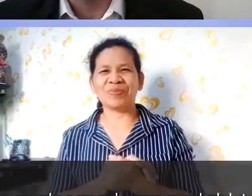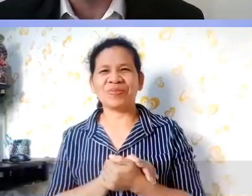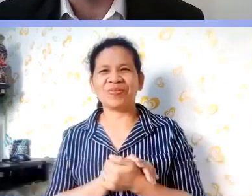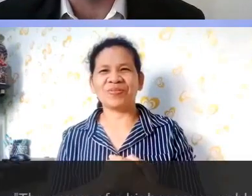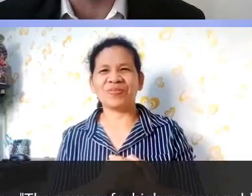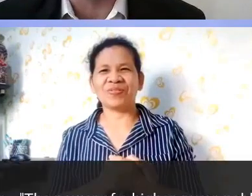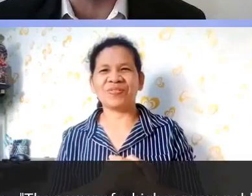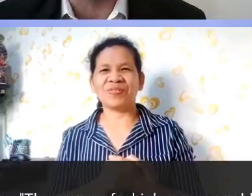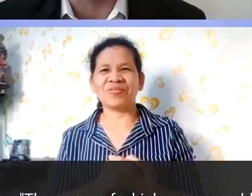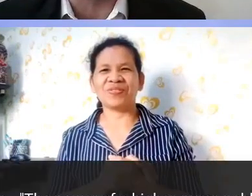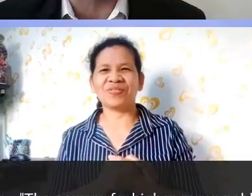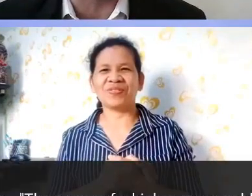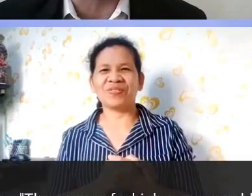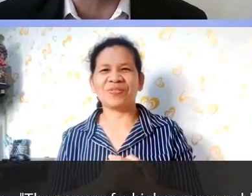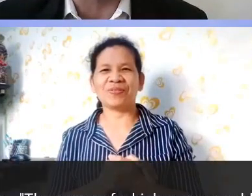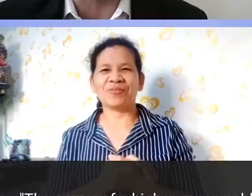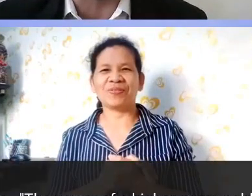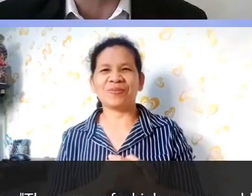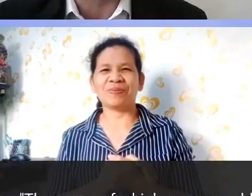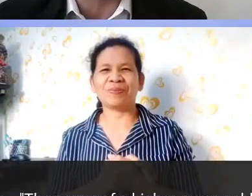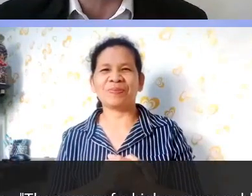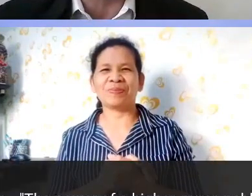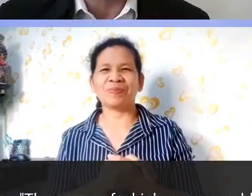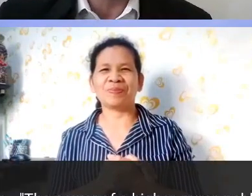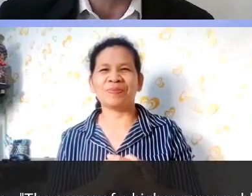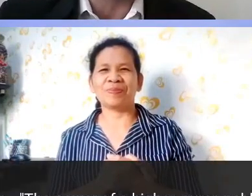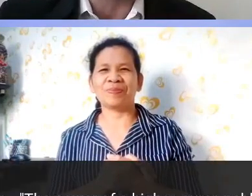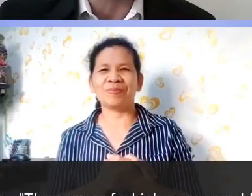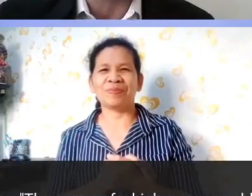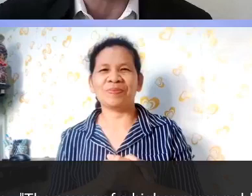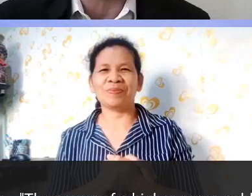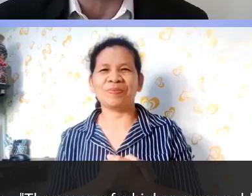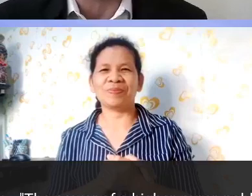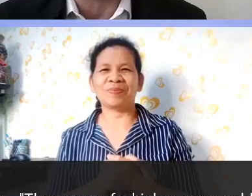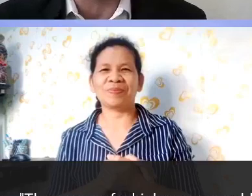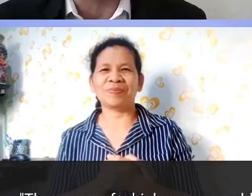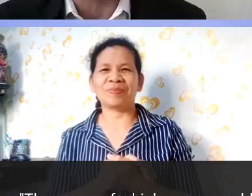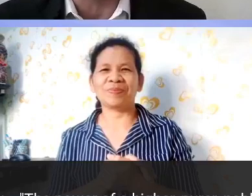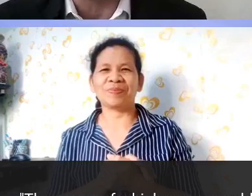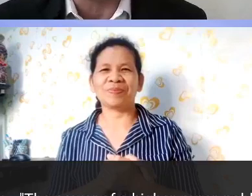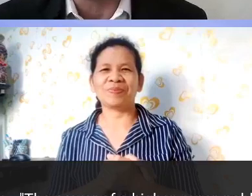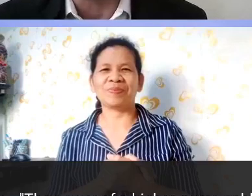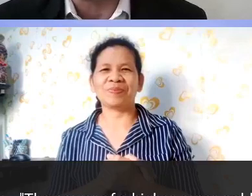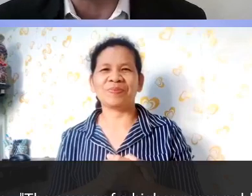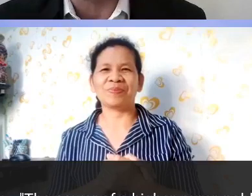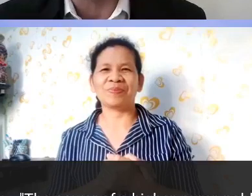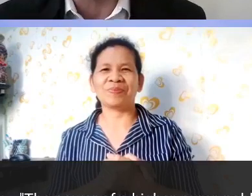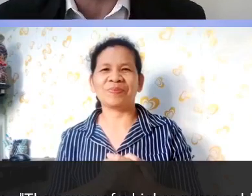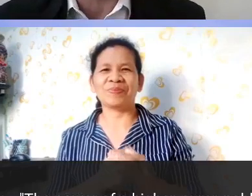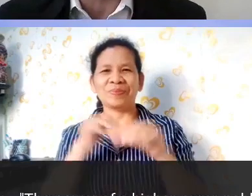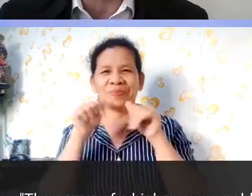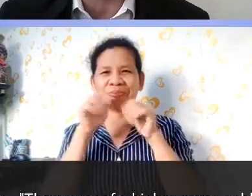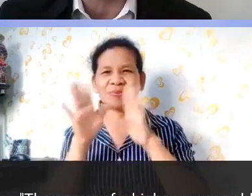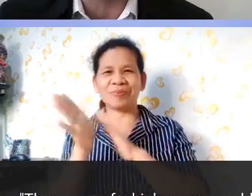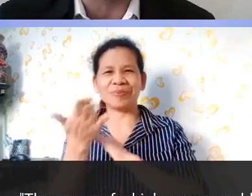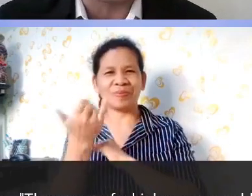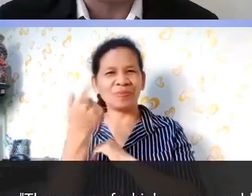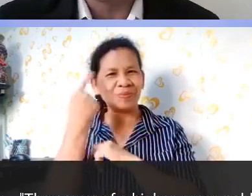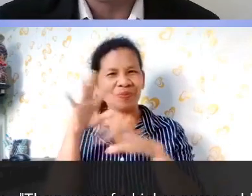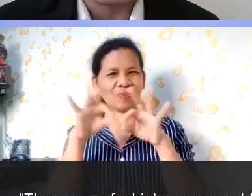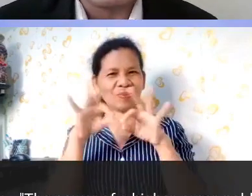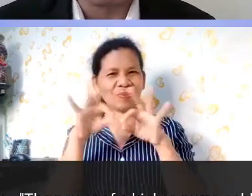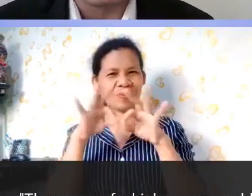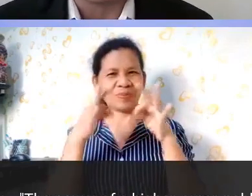Okay? So thank you po. Pagaling kayo lalo, Sister Tess. Si Ma'am Des Angadayo, blessed morning po, Hope and Love Family. Ang sabi